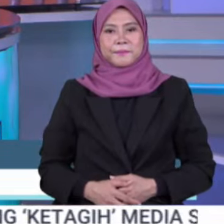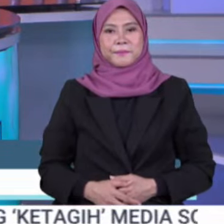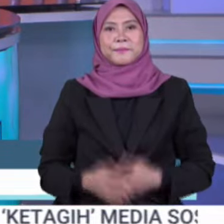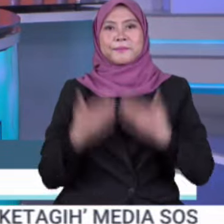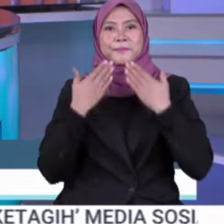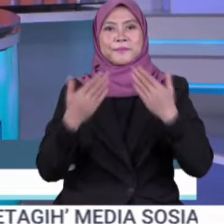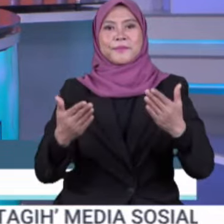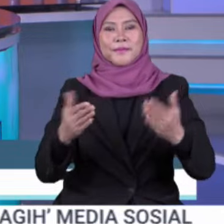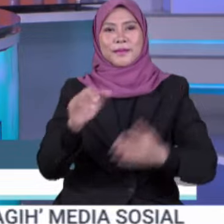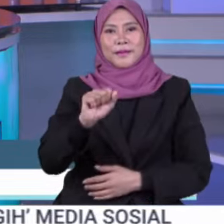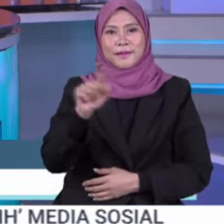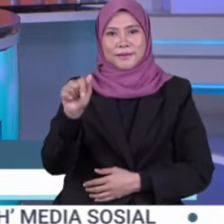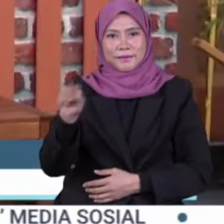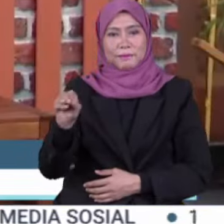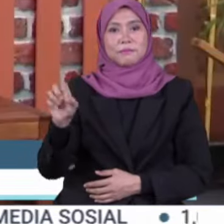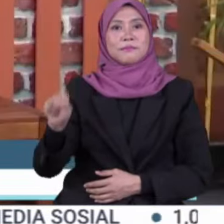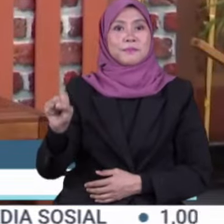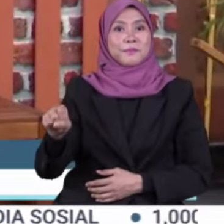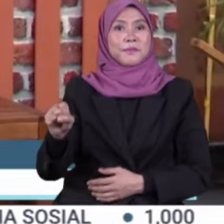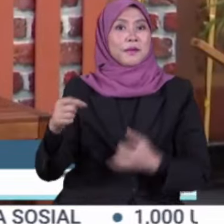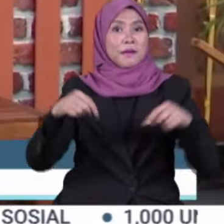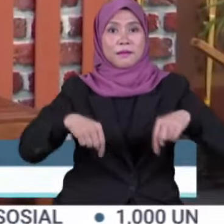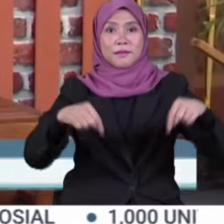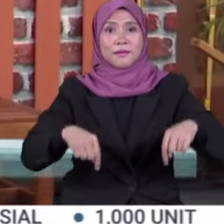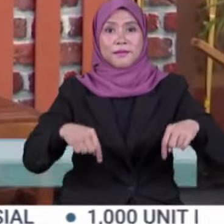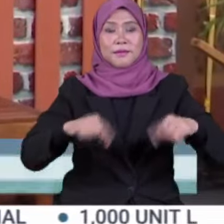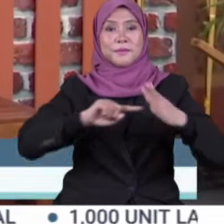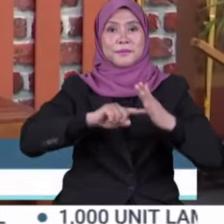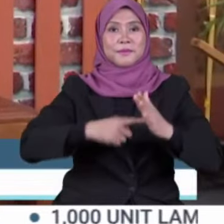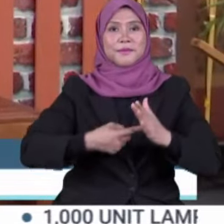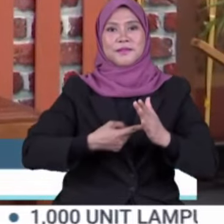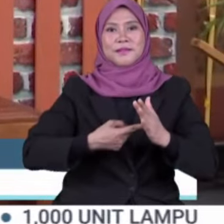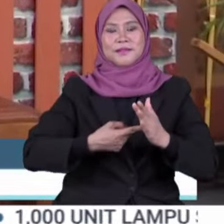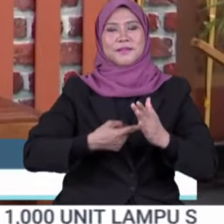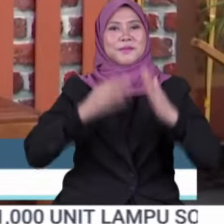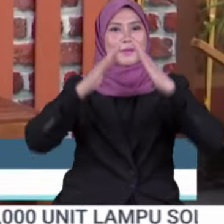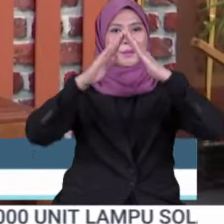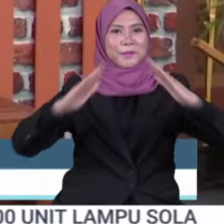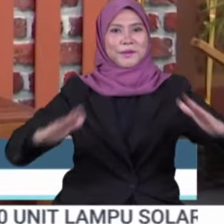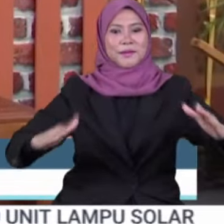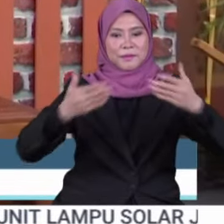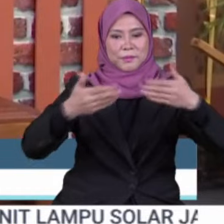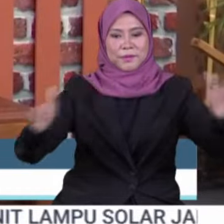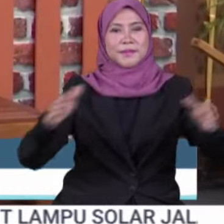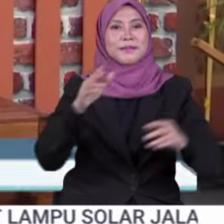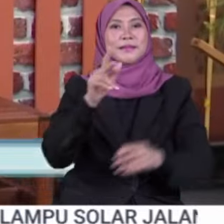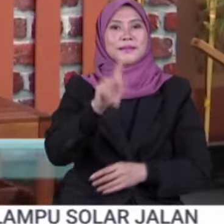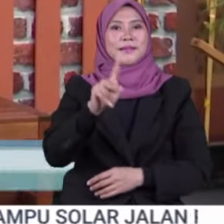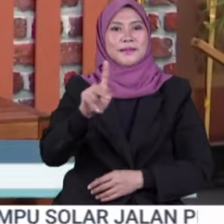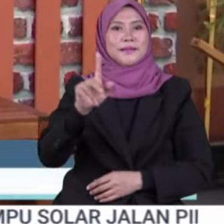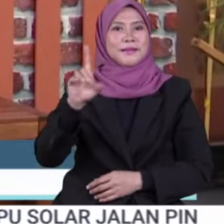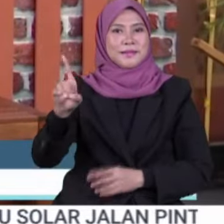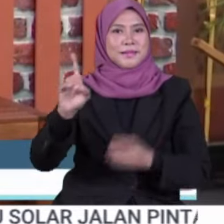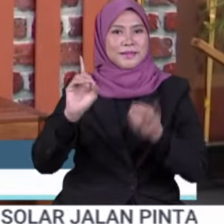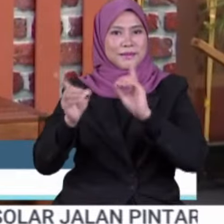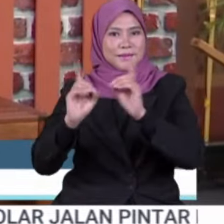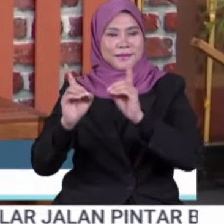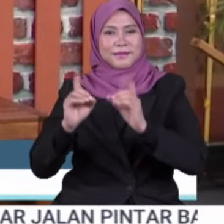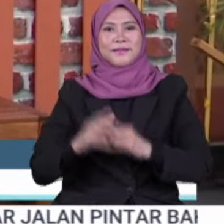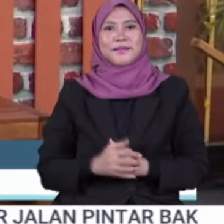Terima kasih Azam. Ya saudara, hari ini berlangsungnya Majlis Rumah Terbuka Kementerian Komunikasi dan Digital